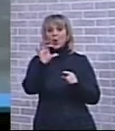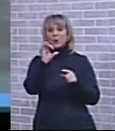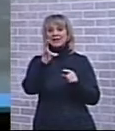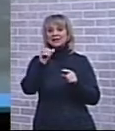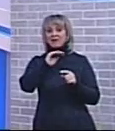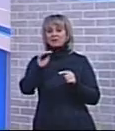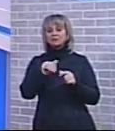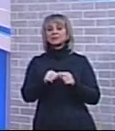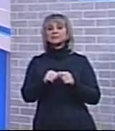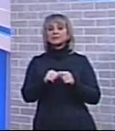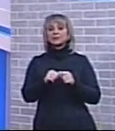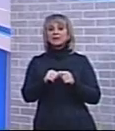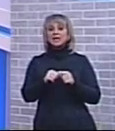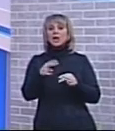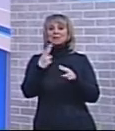ОНФ.